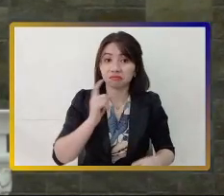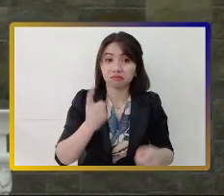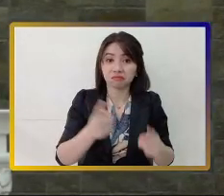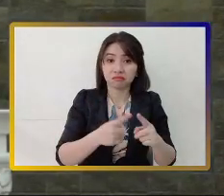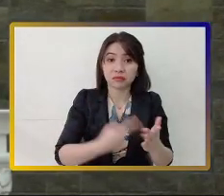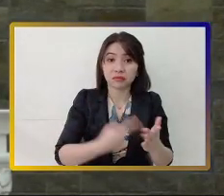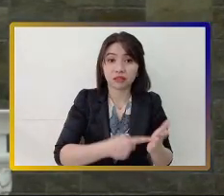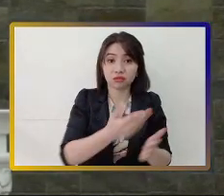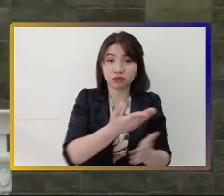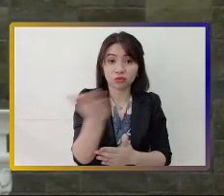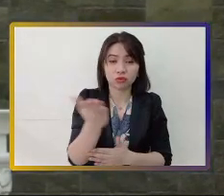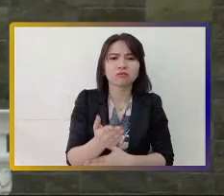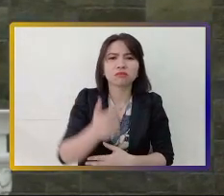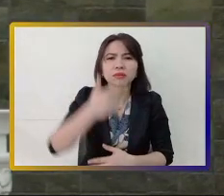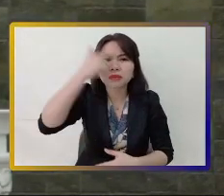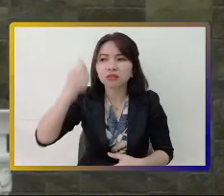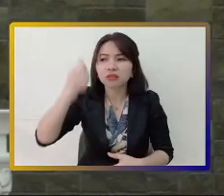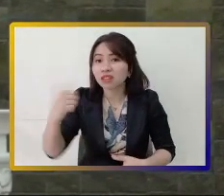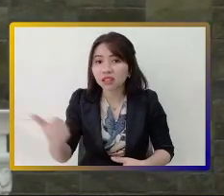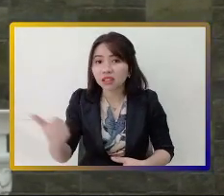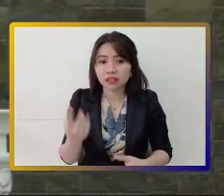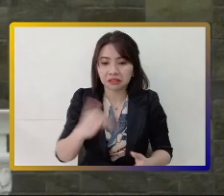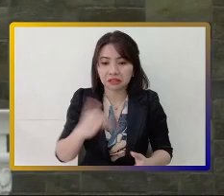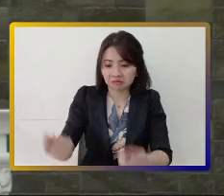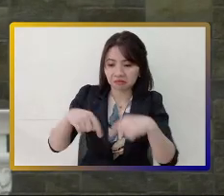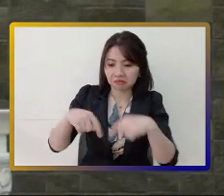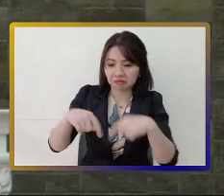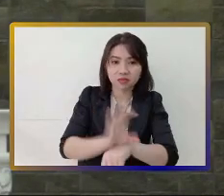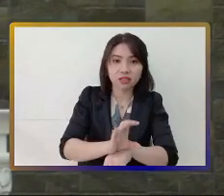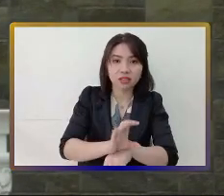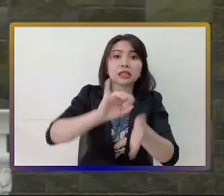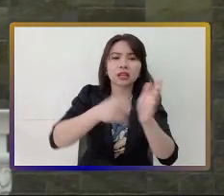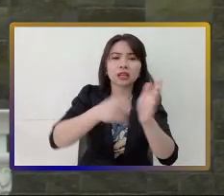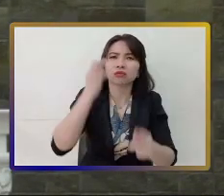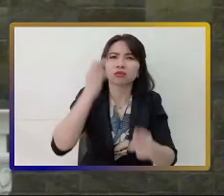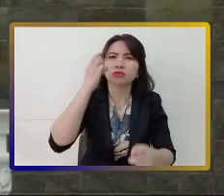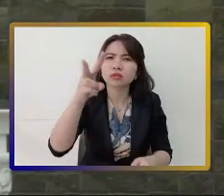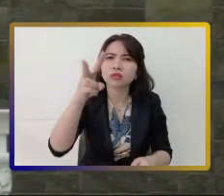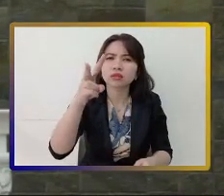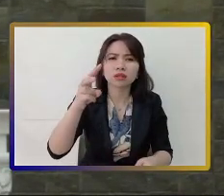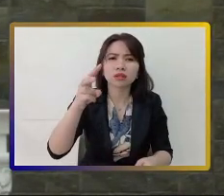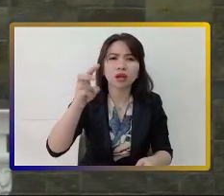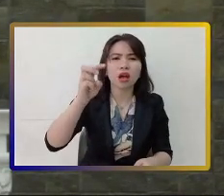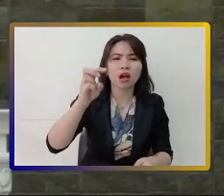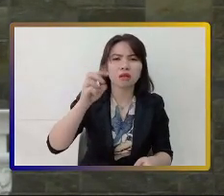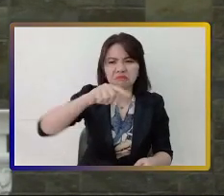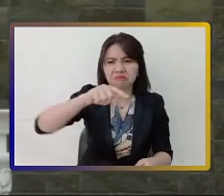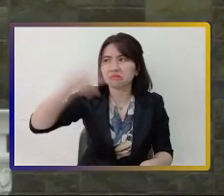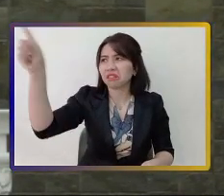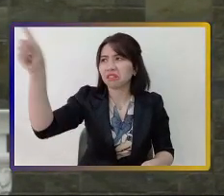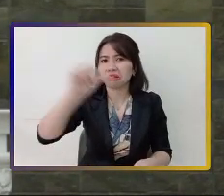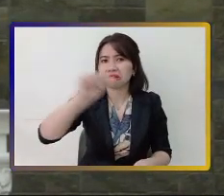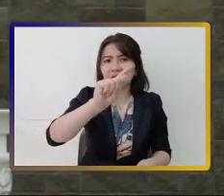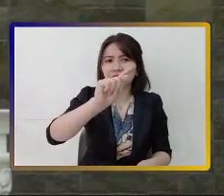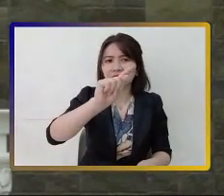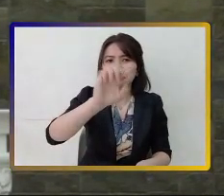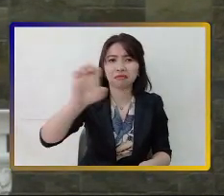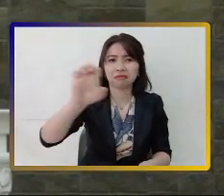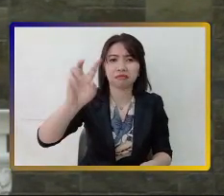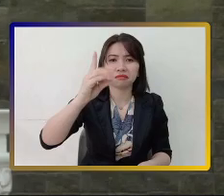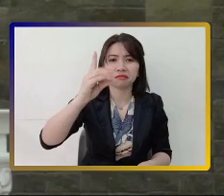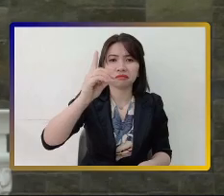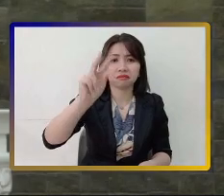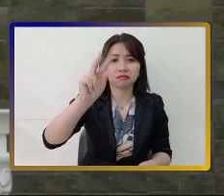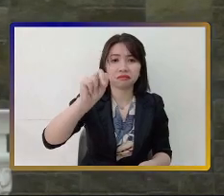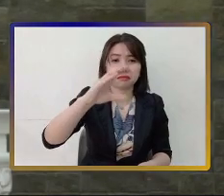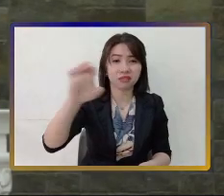some are just coming for attendance. Sabi ko nga sa inyo, parang nagpapacheck lamang ng attendance. And some are coming